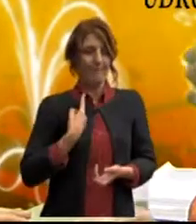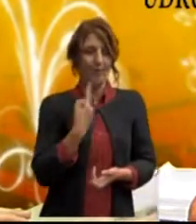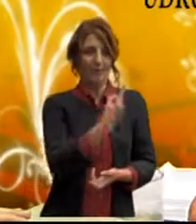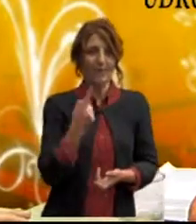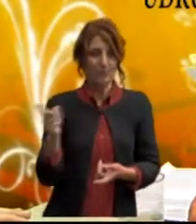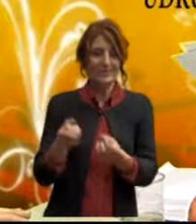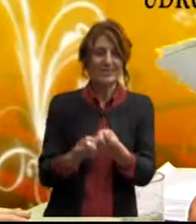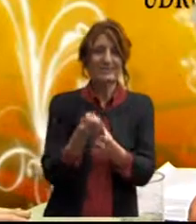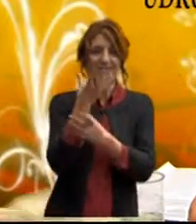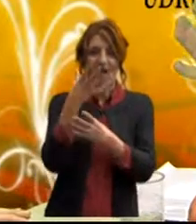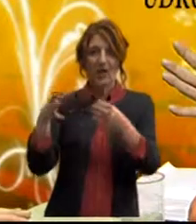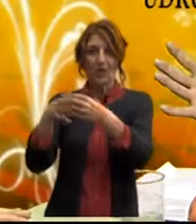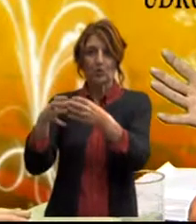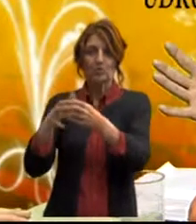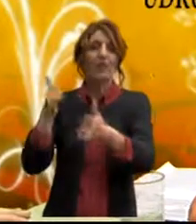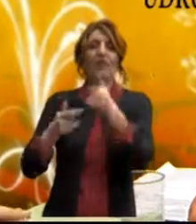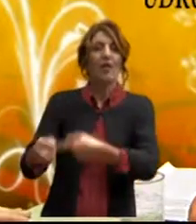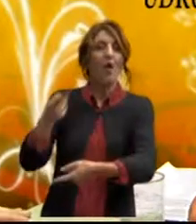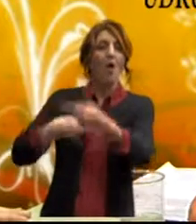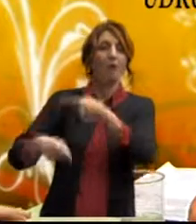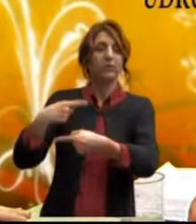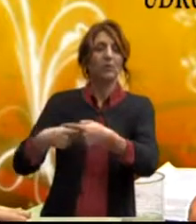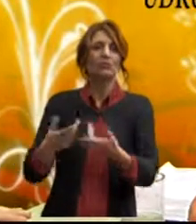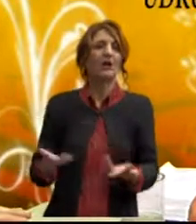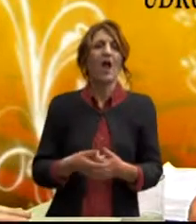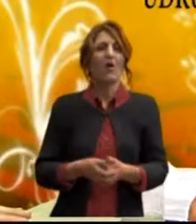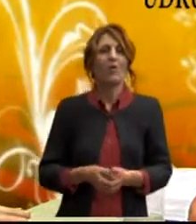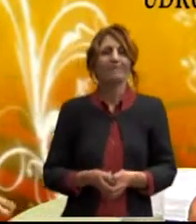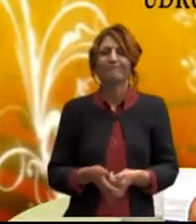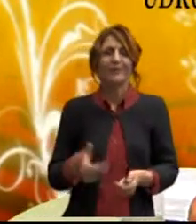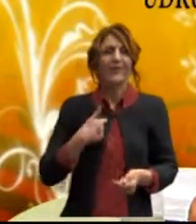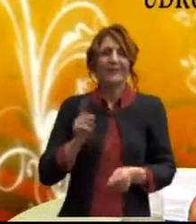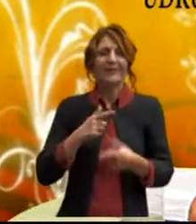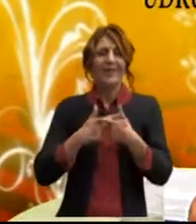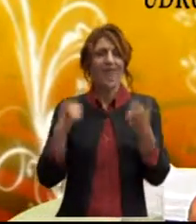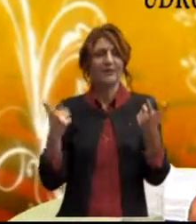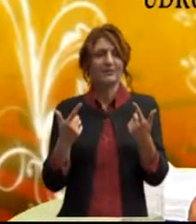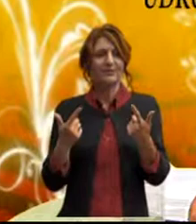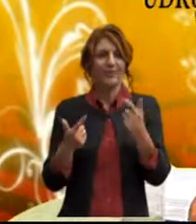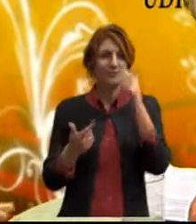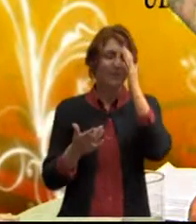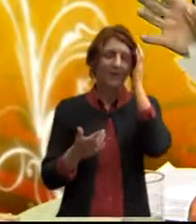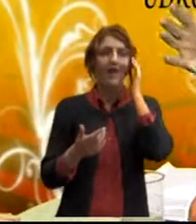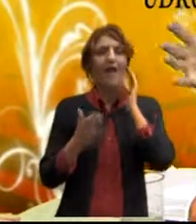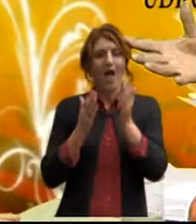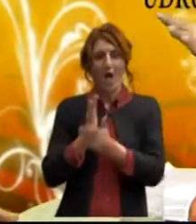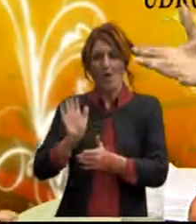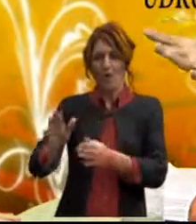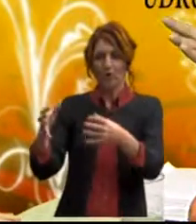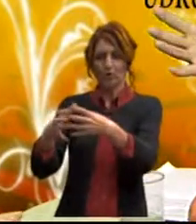pojedinca. Skoro je to nedefinirano po meni sad kad vas malo slušam. Jer ako društvo tako